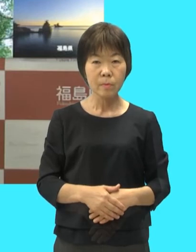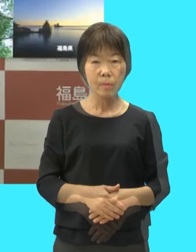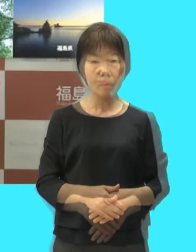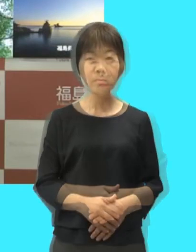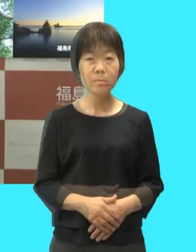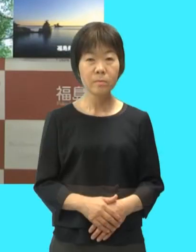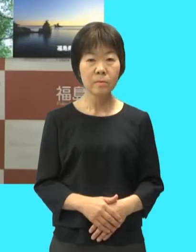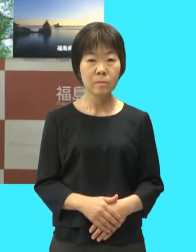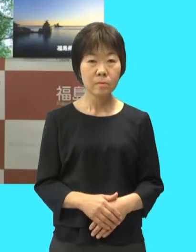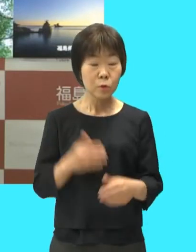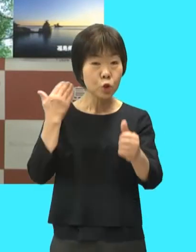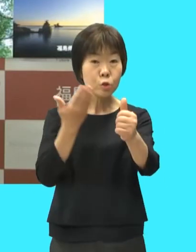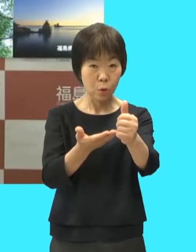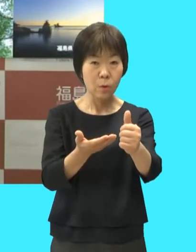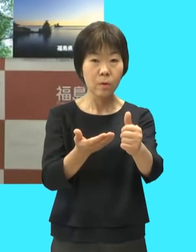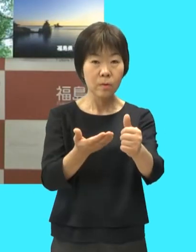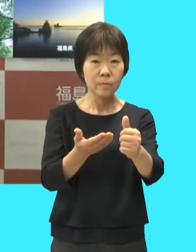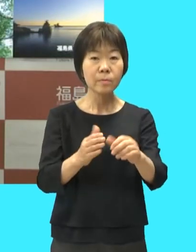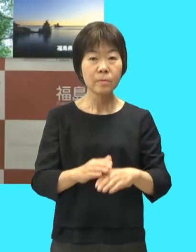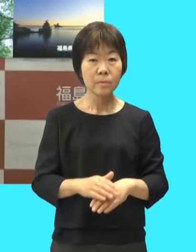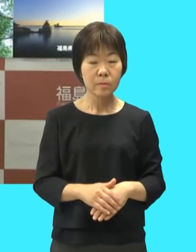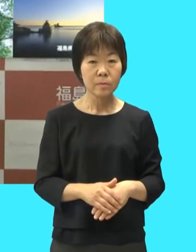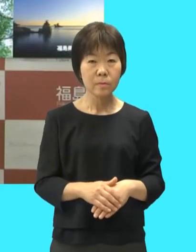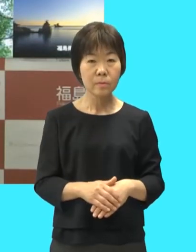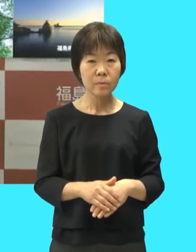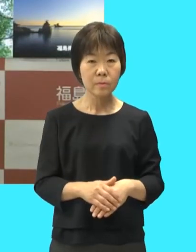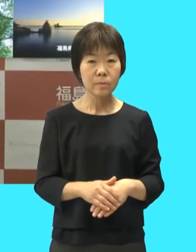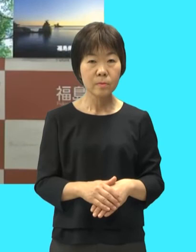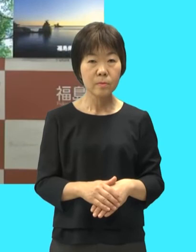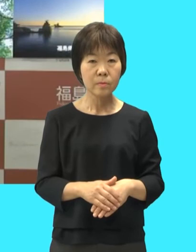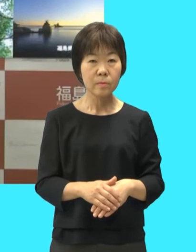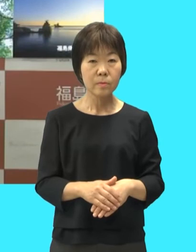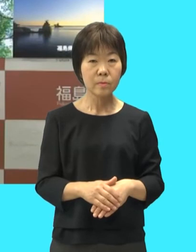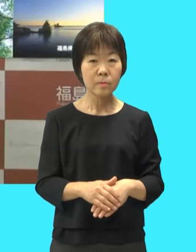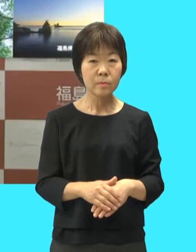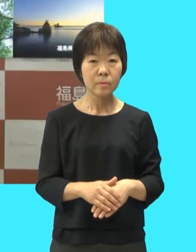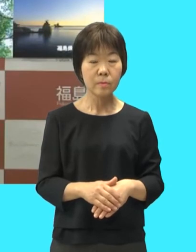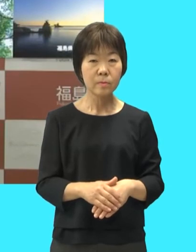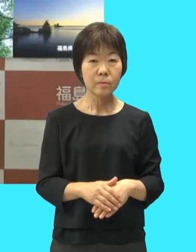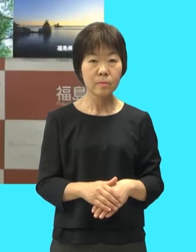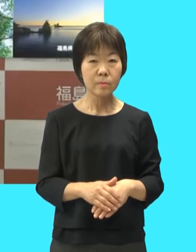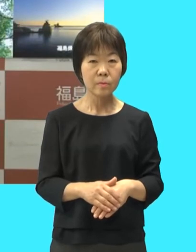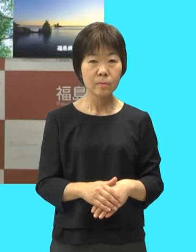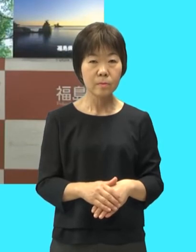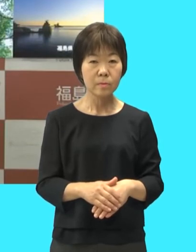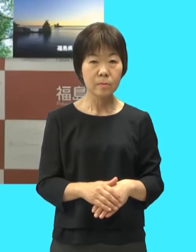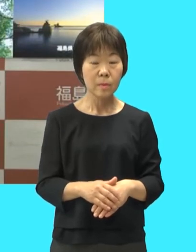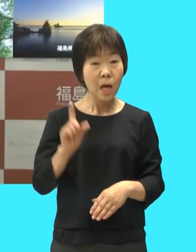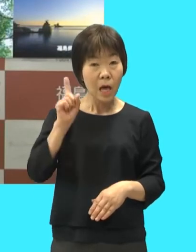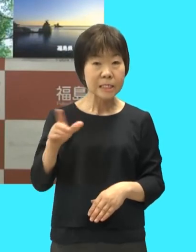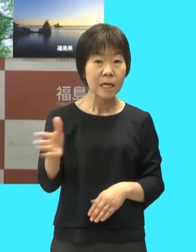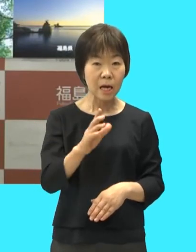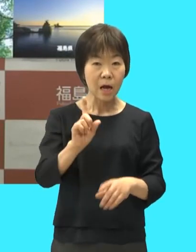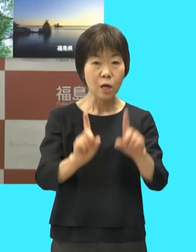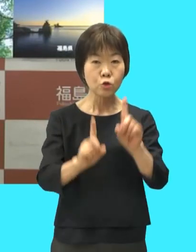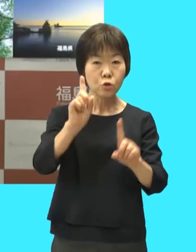すみません、ちょっと別件でもう一件お伺いします。先ほどもご回答にあった知事選の件でご回答があった部分で、 明日からニューヨーク